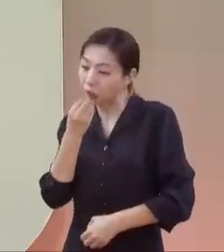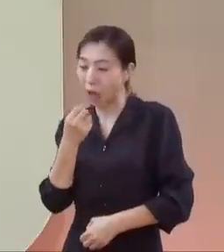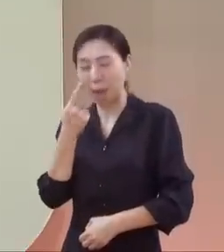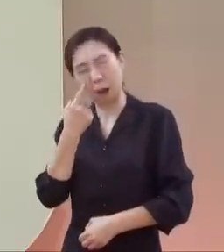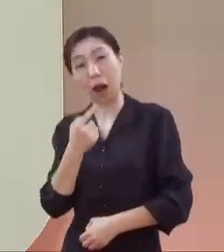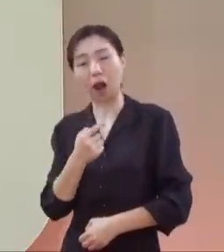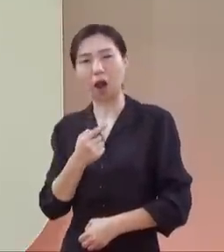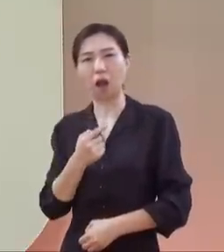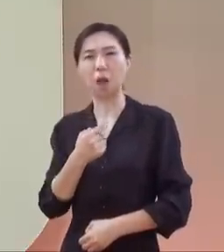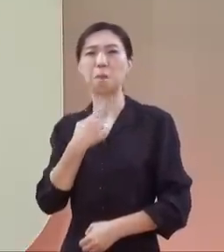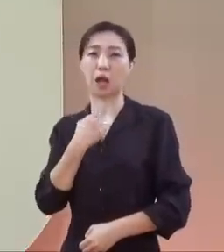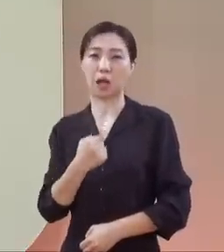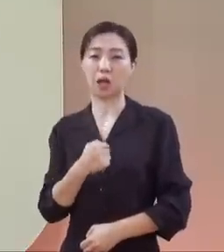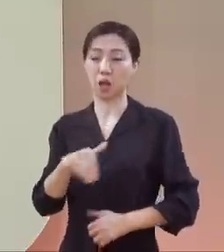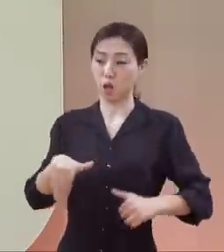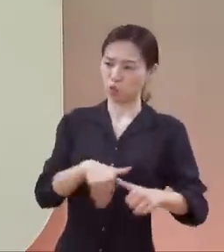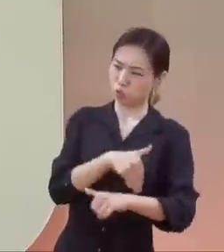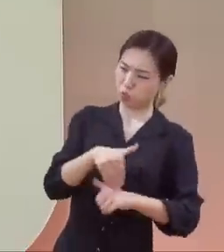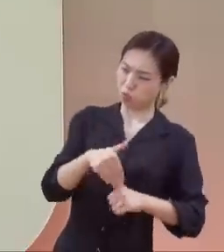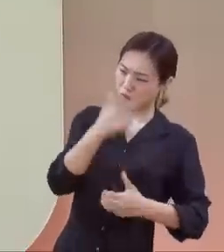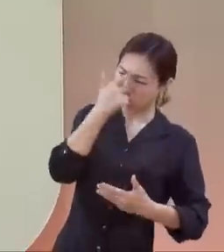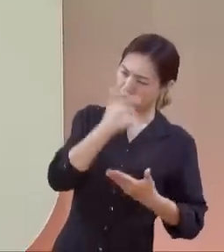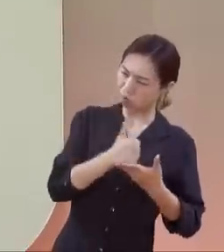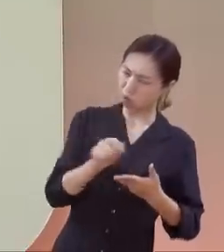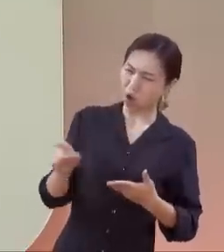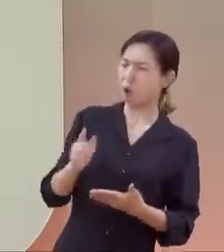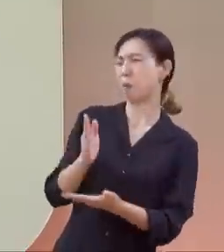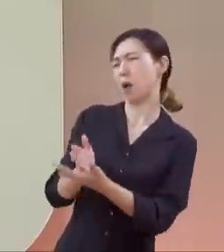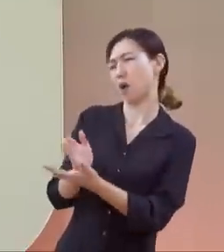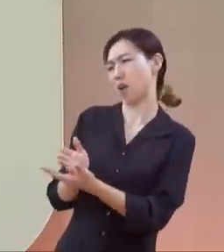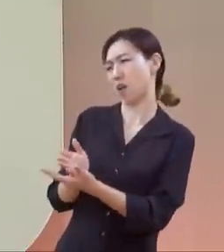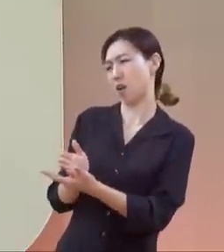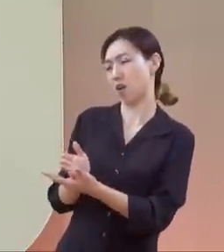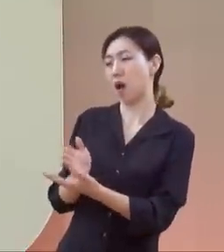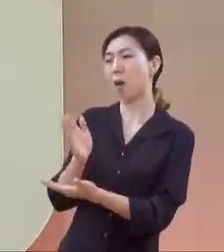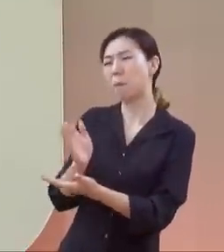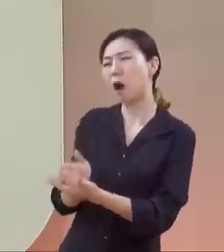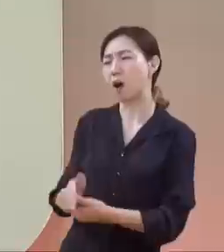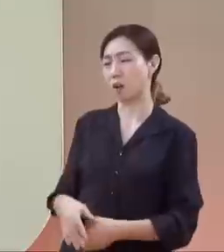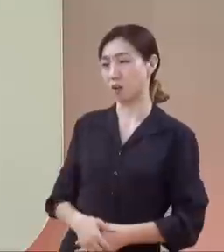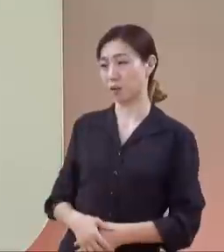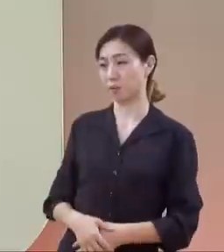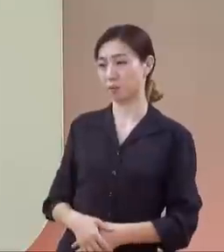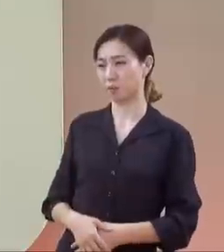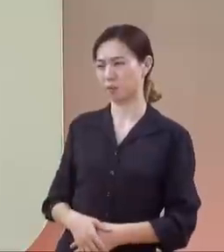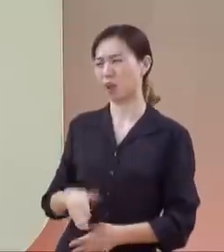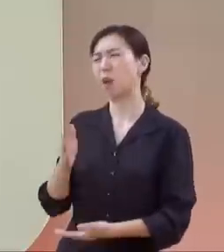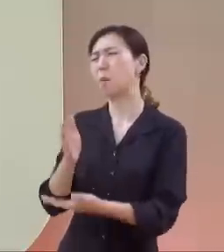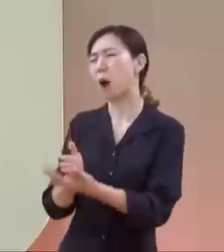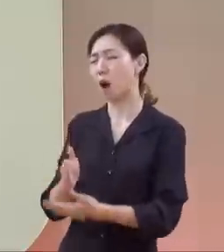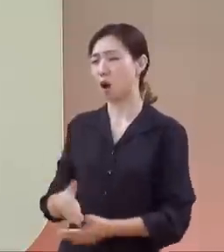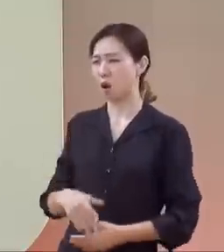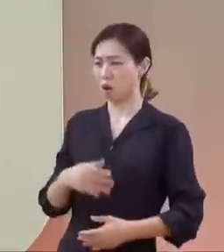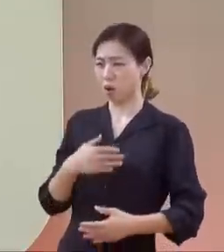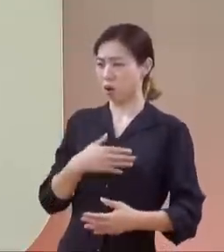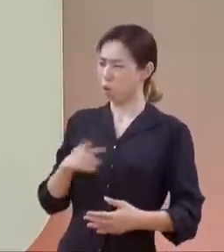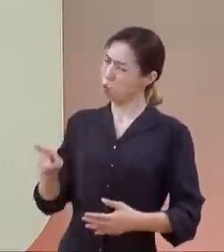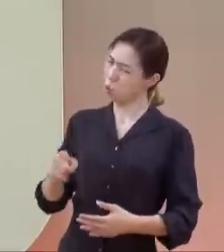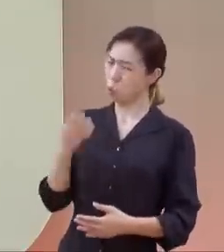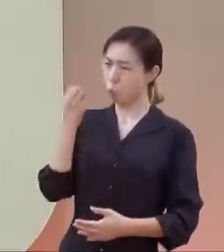근데 옆에 있는 주변에 있는 스님들이 조금 불안해 보여 가지고 하지 말아라 하지 말아라 했는데